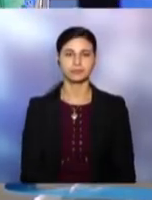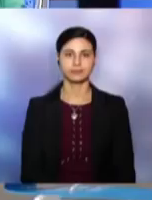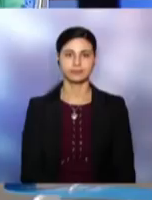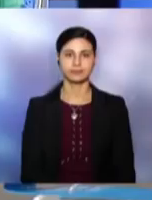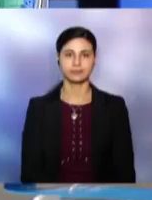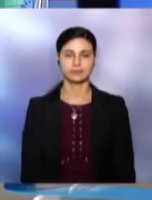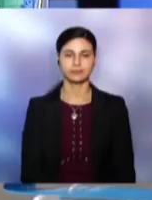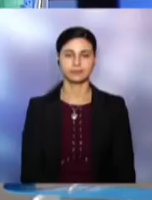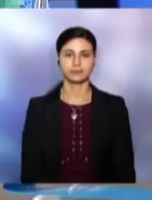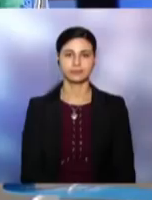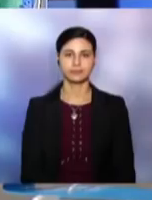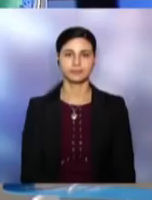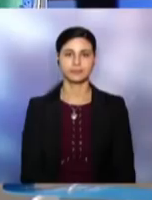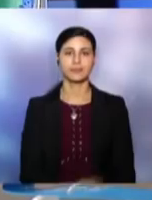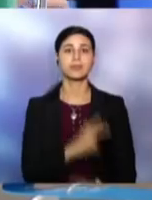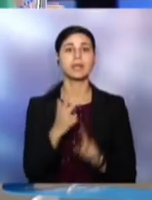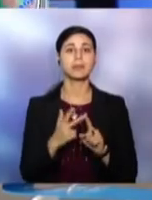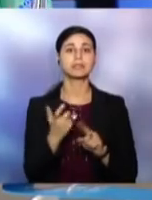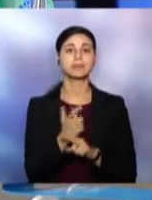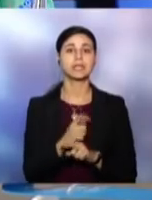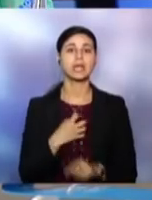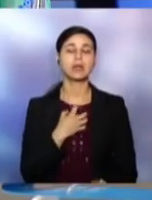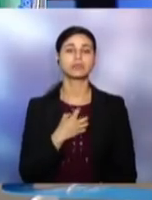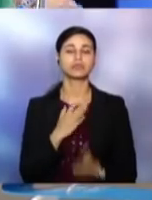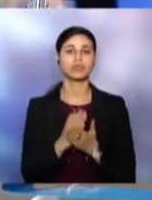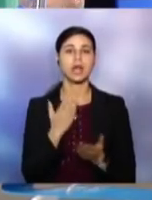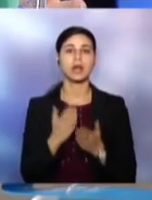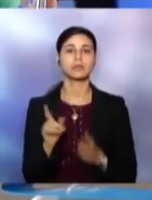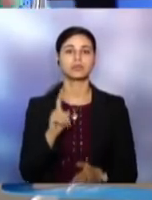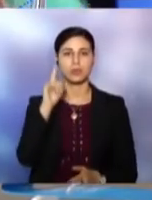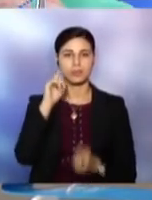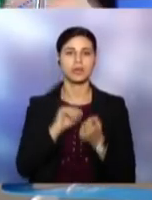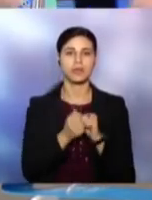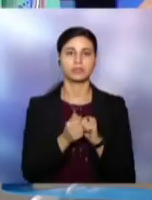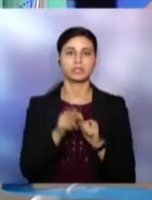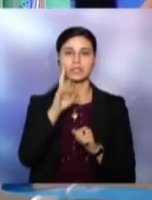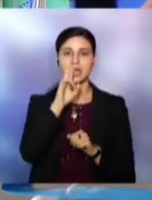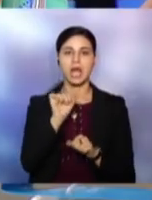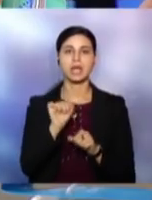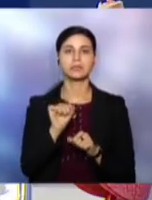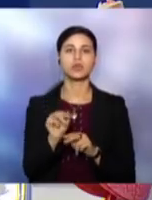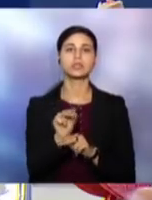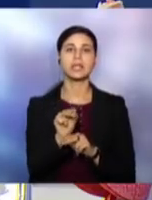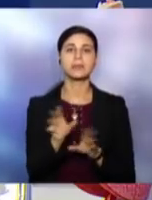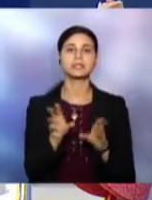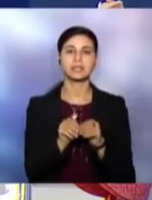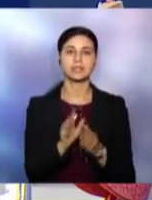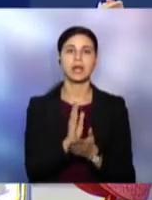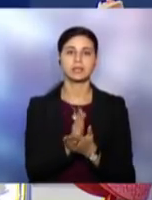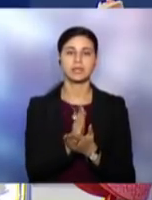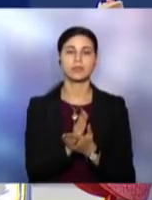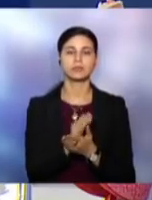აძლევს ეს ანტიბიოტიკო თერაპია. მესამე, ძალიან მნიშვნელოვანია ალბათ, რომ გვახსოვდეს, რომ ანტიბიოტიკო თერაპიასთან ერთად